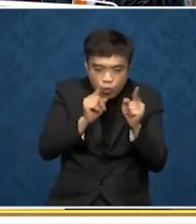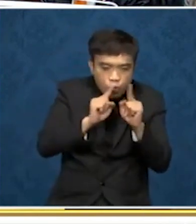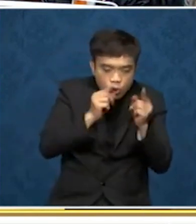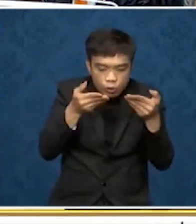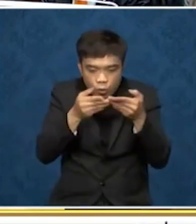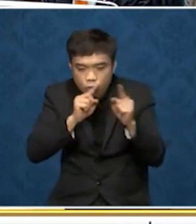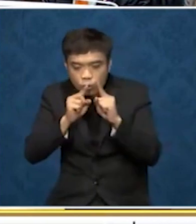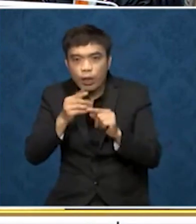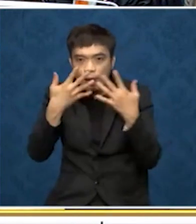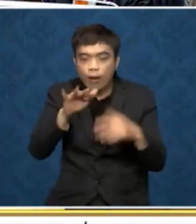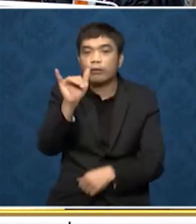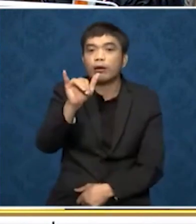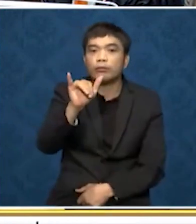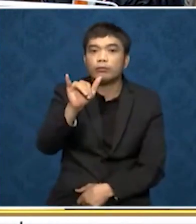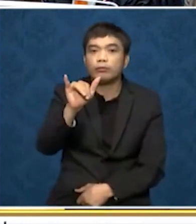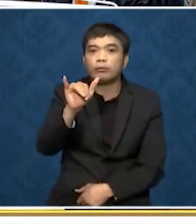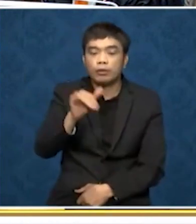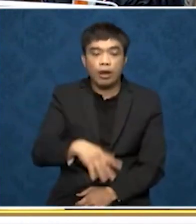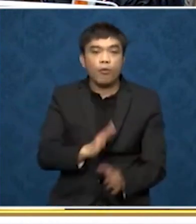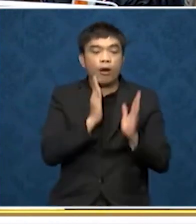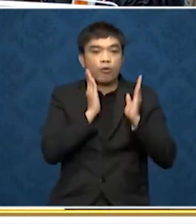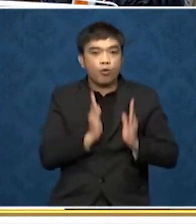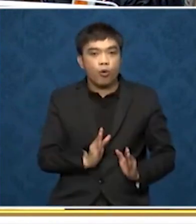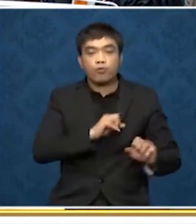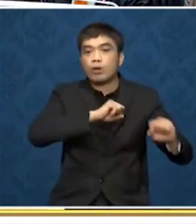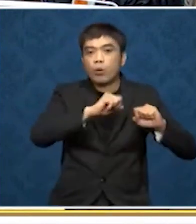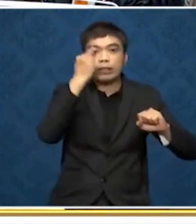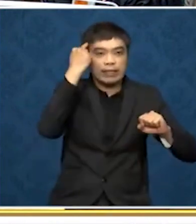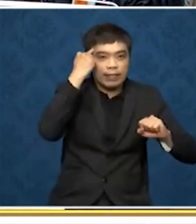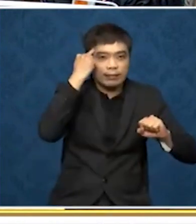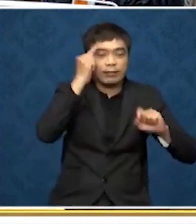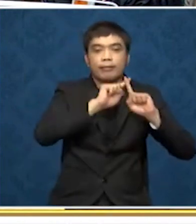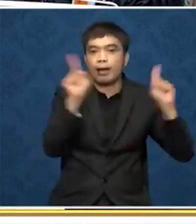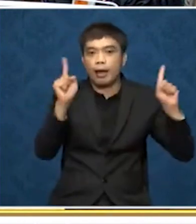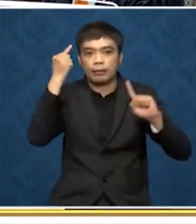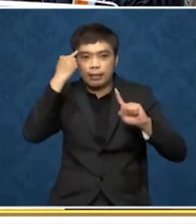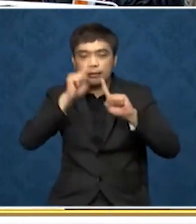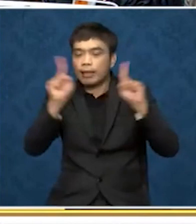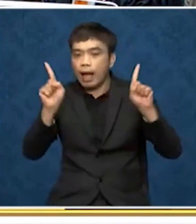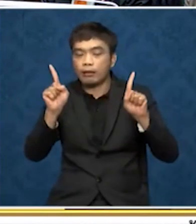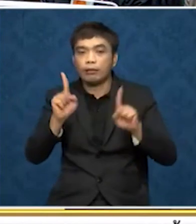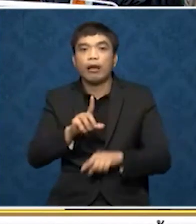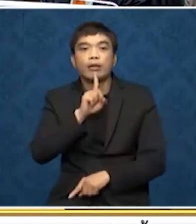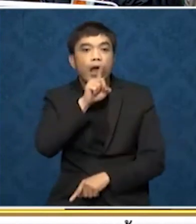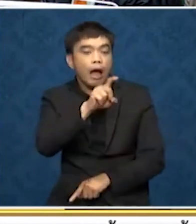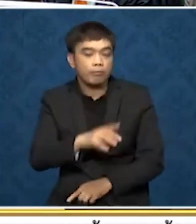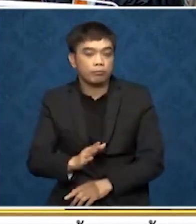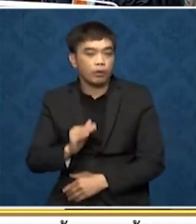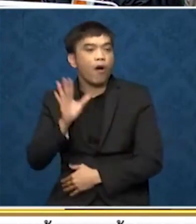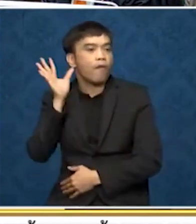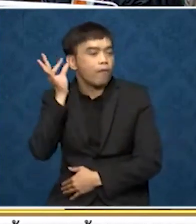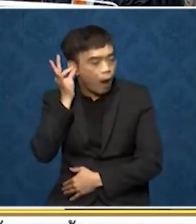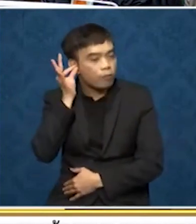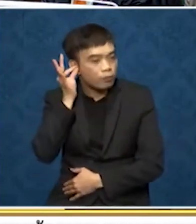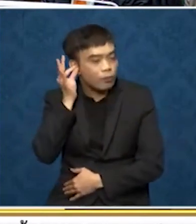คนแล้วคนที่เขาเห็นต่างกับท่านคนที่เไม่ได้เห็นเหมือนท่านท่านฟังเ้าหรือเปล่าหรือ